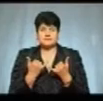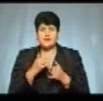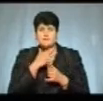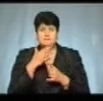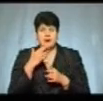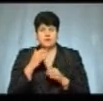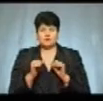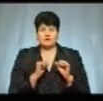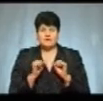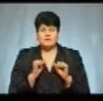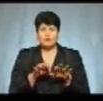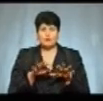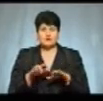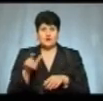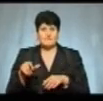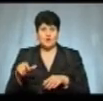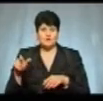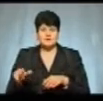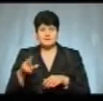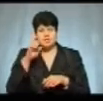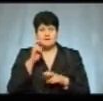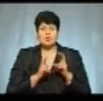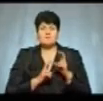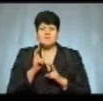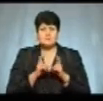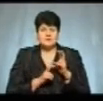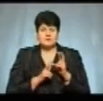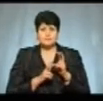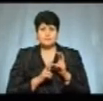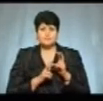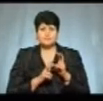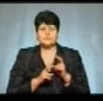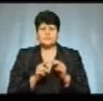багато керівників або посадових осіб цього державного підприємства періоду